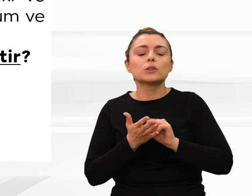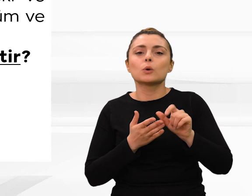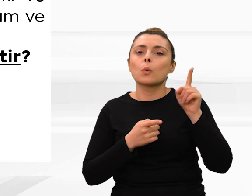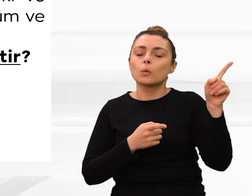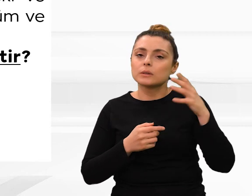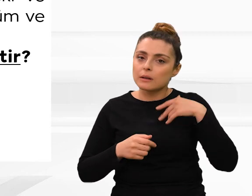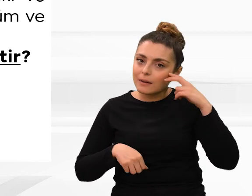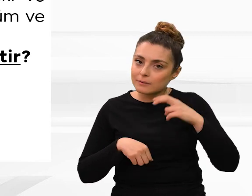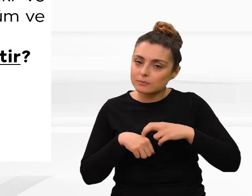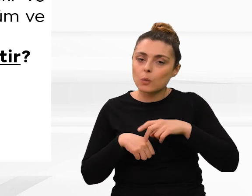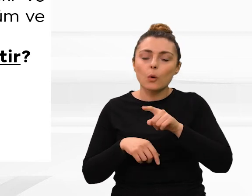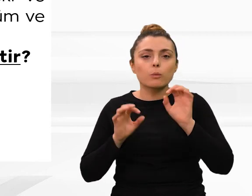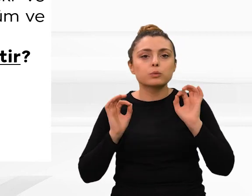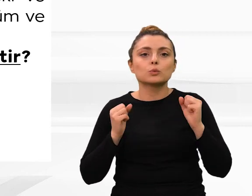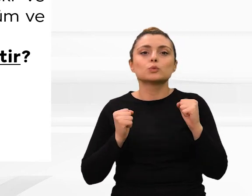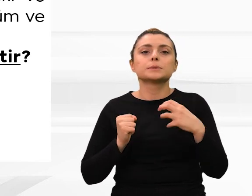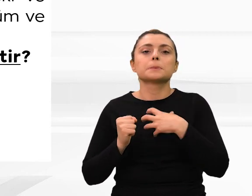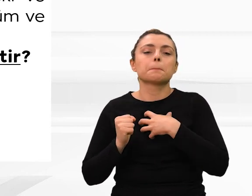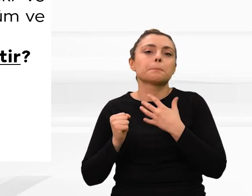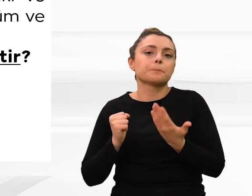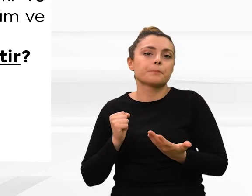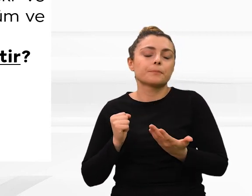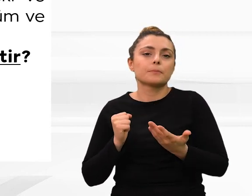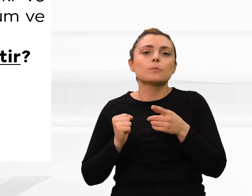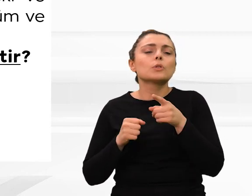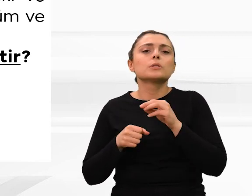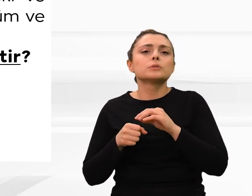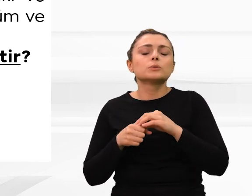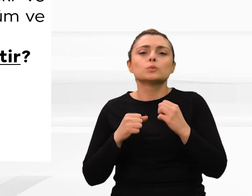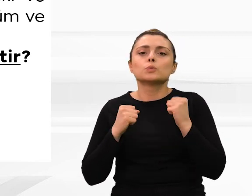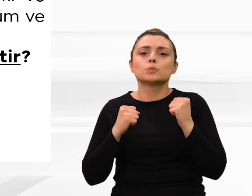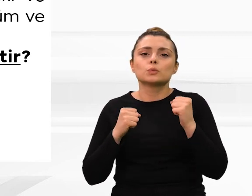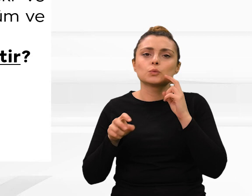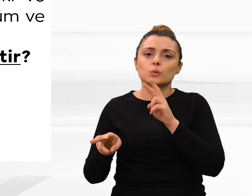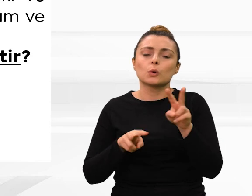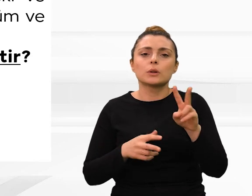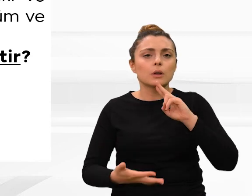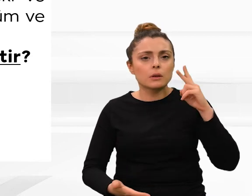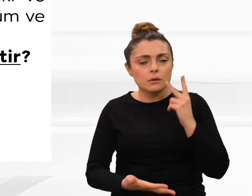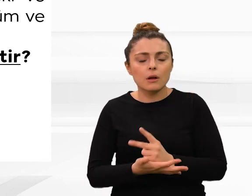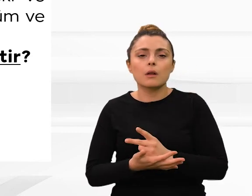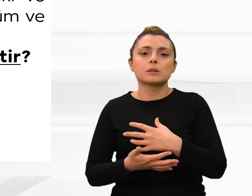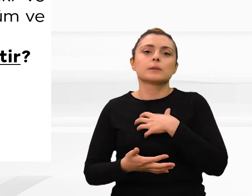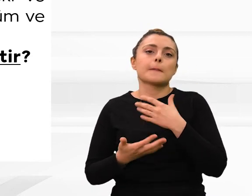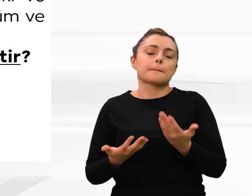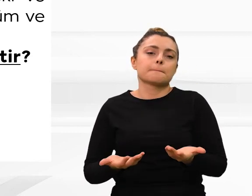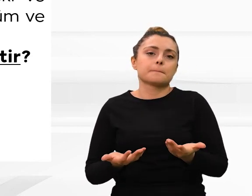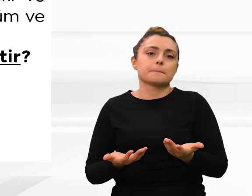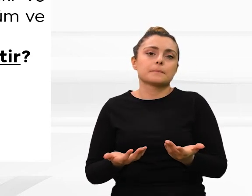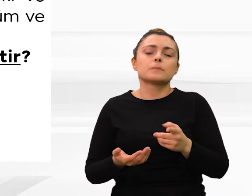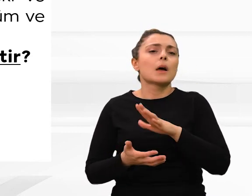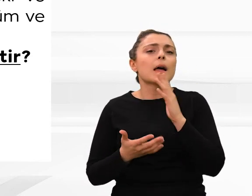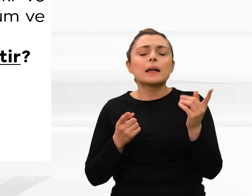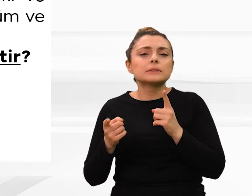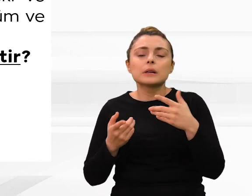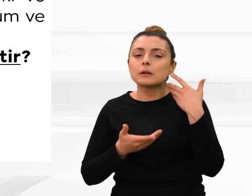onu tesbih eder O mutlak güç sahibidir Burada yine kudreti görüyoruz 3. hikmet sahibidir Evet acaba